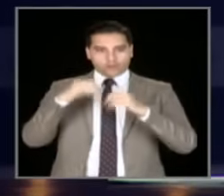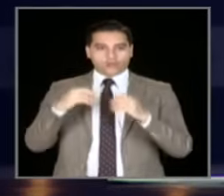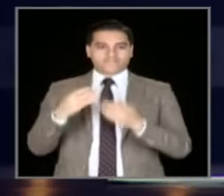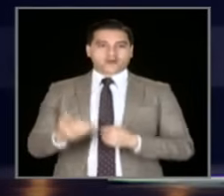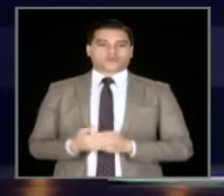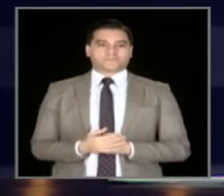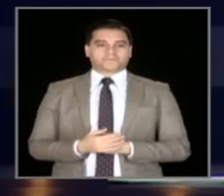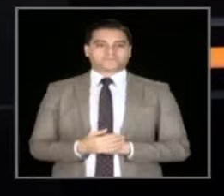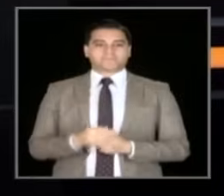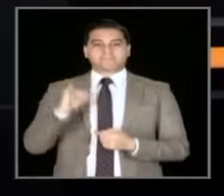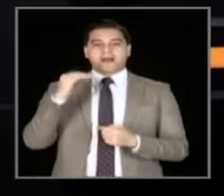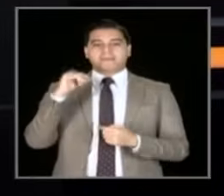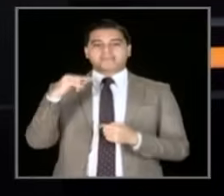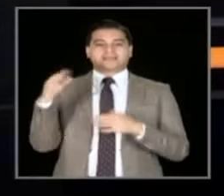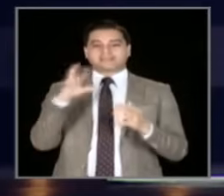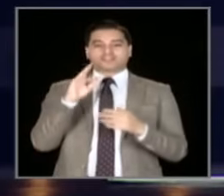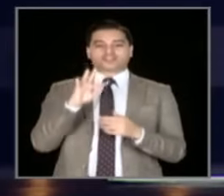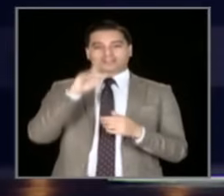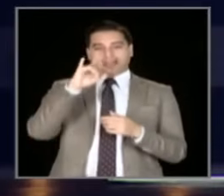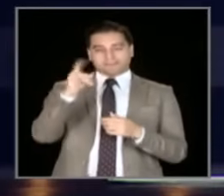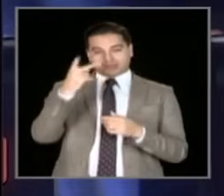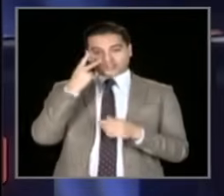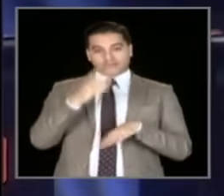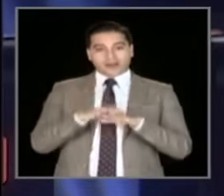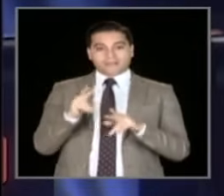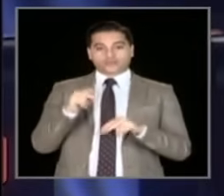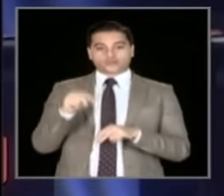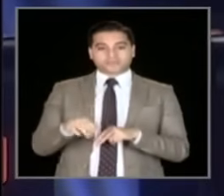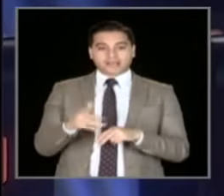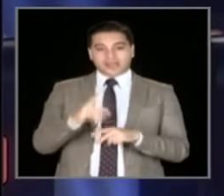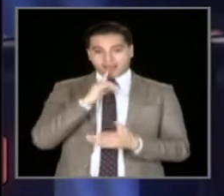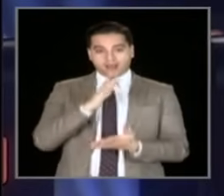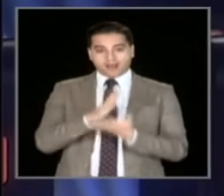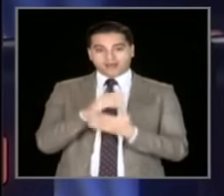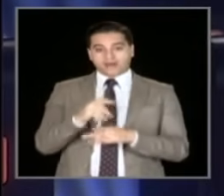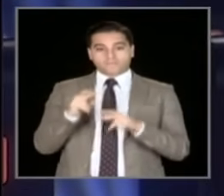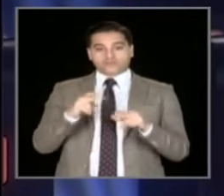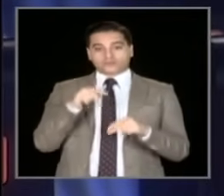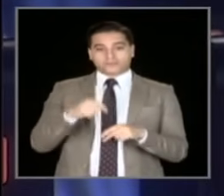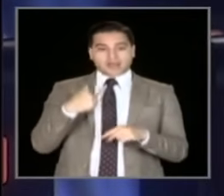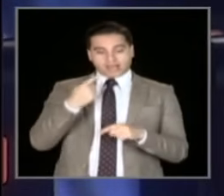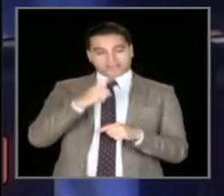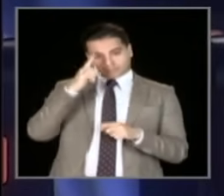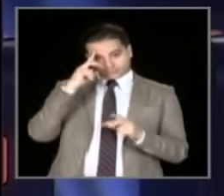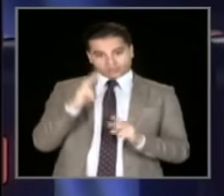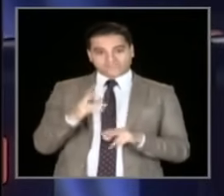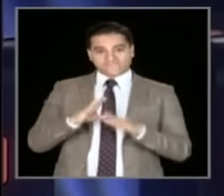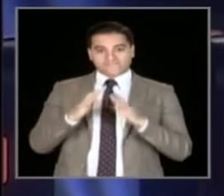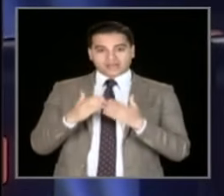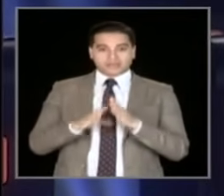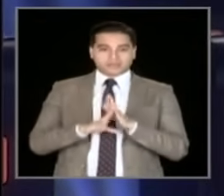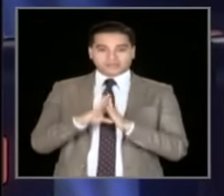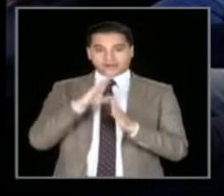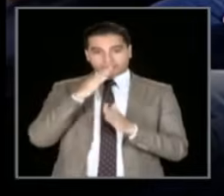يا رب. محمد هشام تقيم الموسم ده ازاي؟ الصراحة أنا ما كنتش متوقع الفريق يوصل للمرحلة